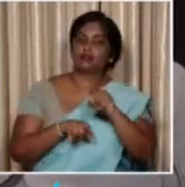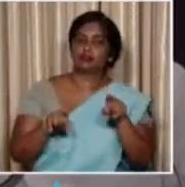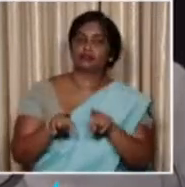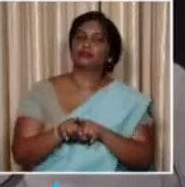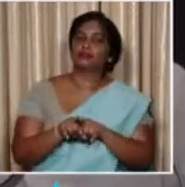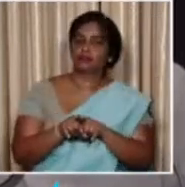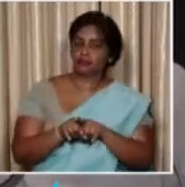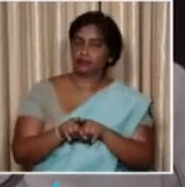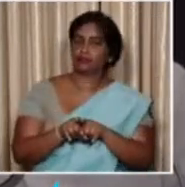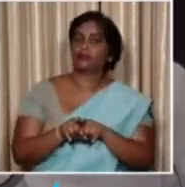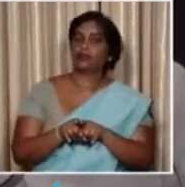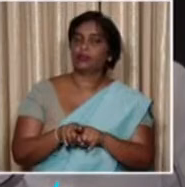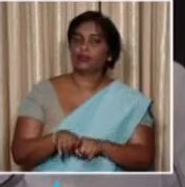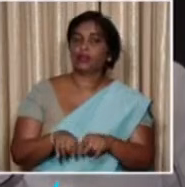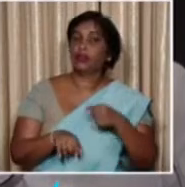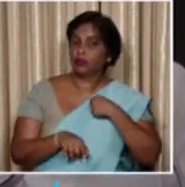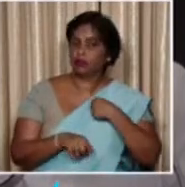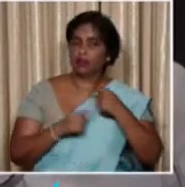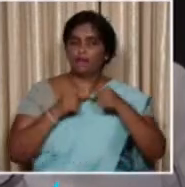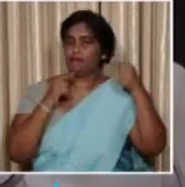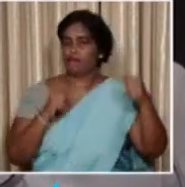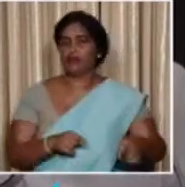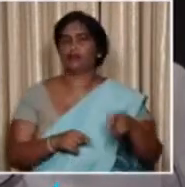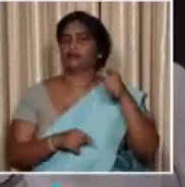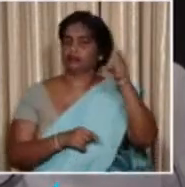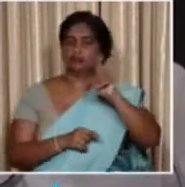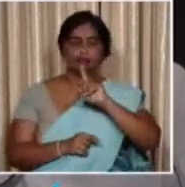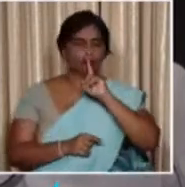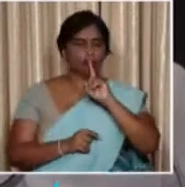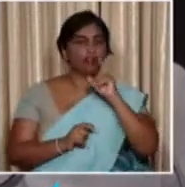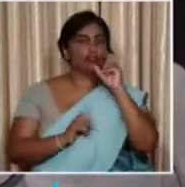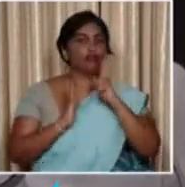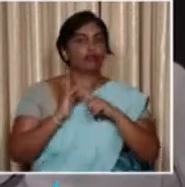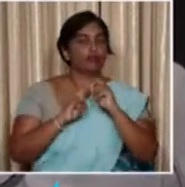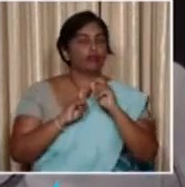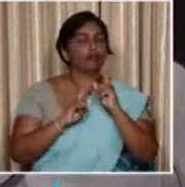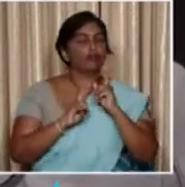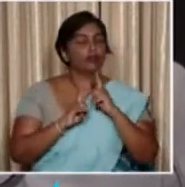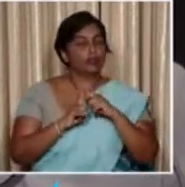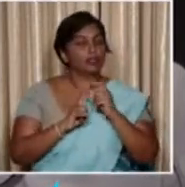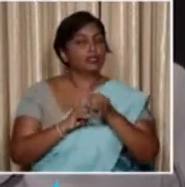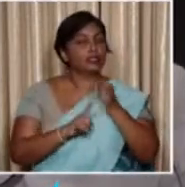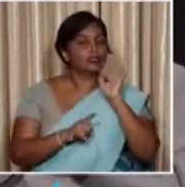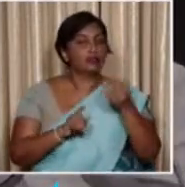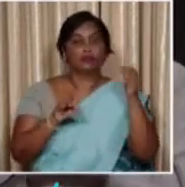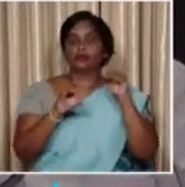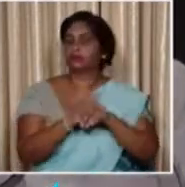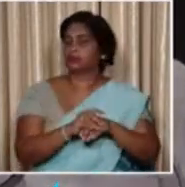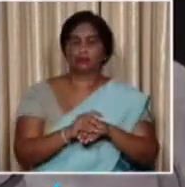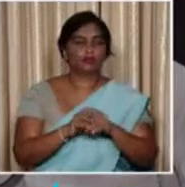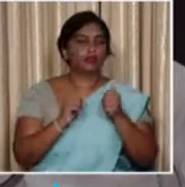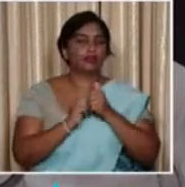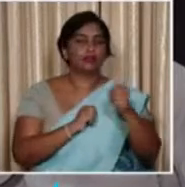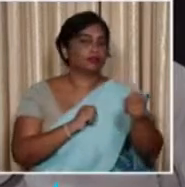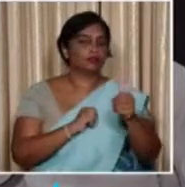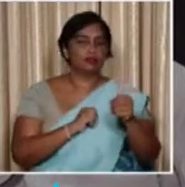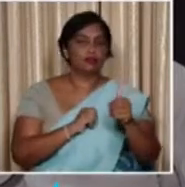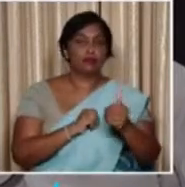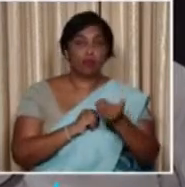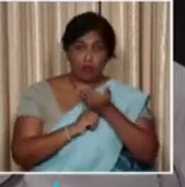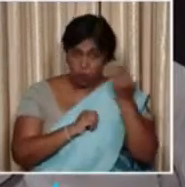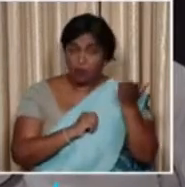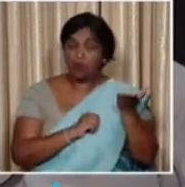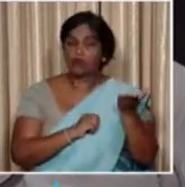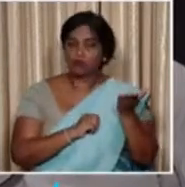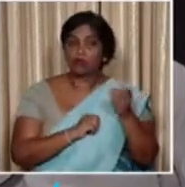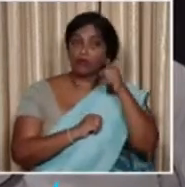අපි එතුමාට අපේ විරෝධය පළ කරනවා වගේම කෝප් කමිටුවේ සභාපතිවරයා විදිහට තවදුරටත් එතුමාට කටයුතු කරන්න පුළුවන්ද කියන